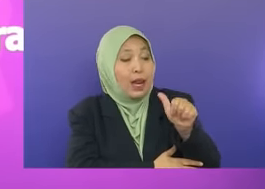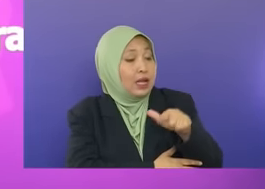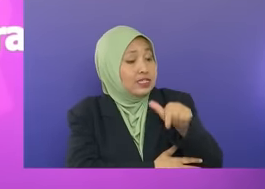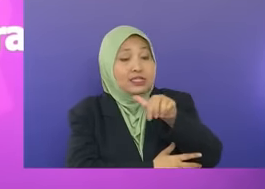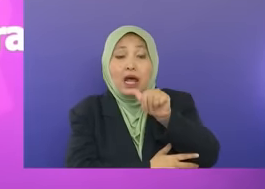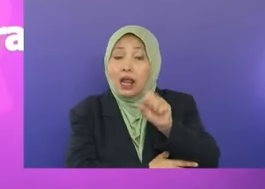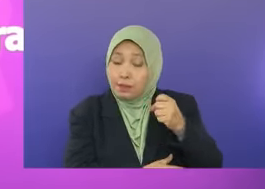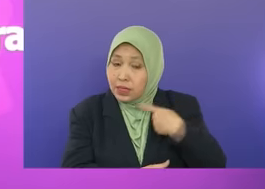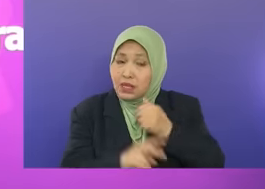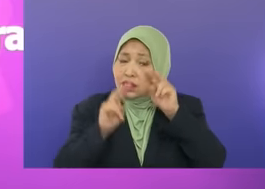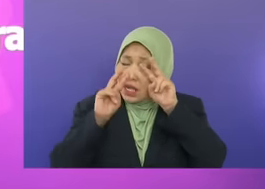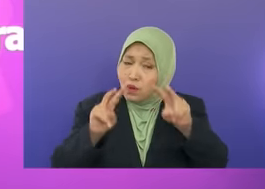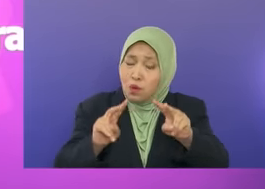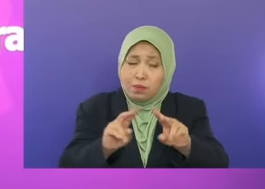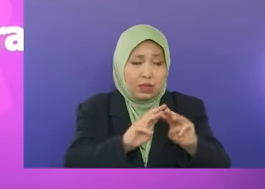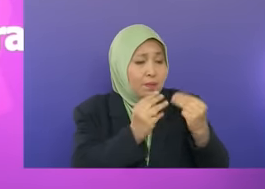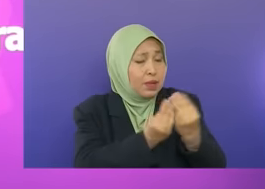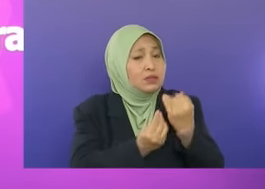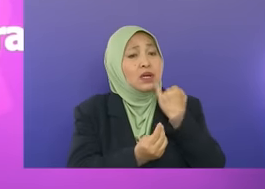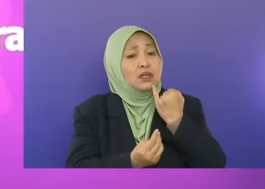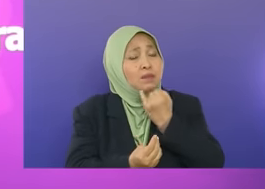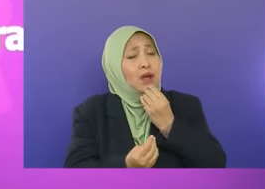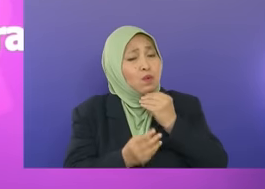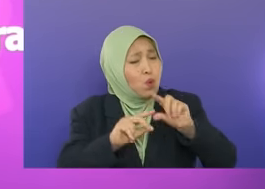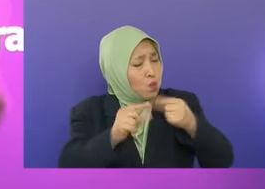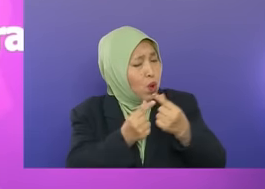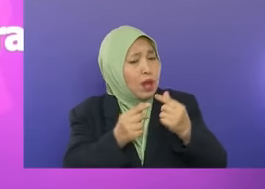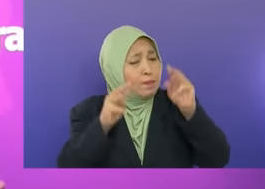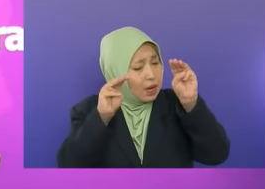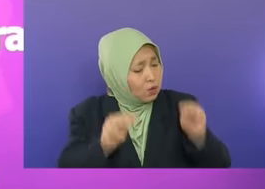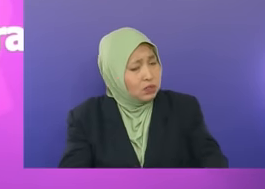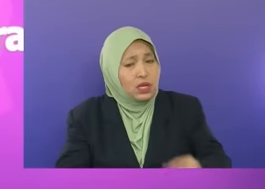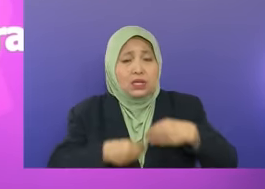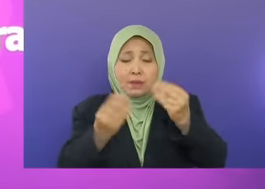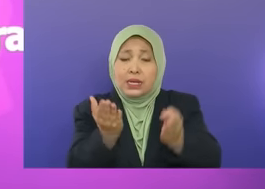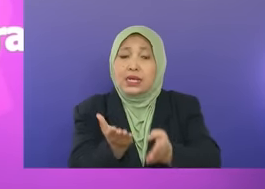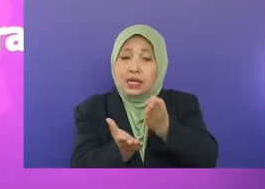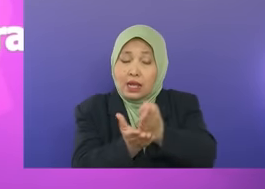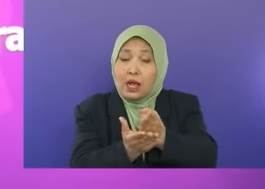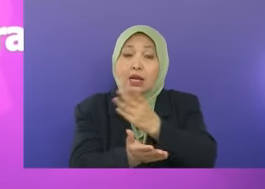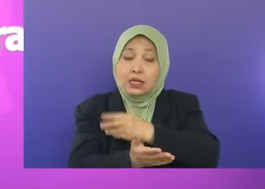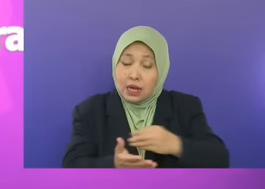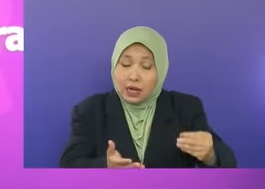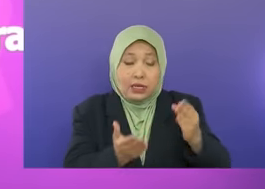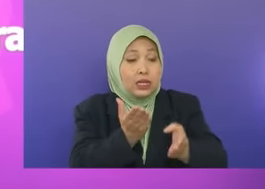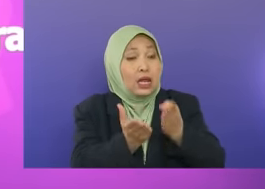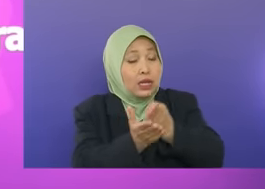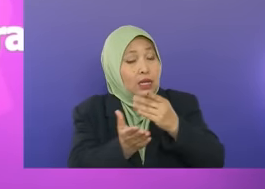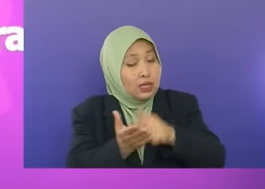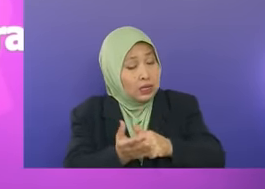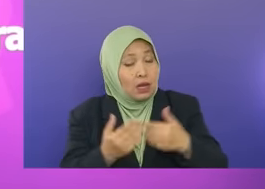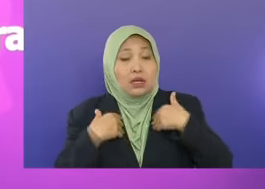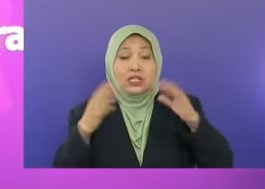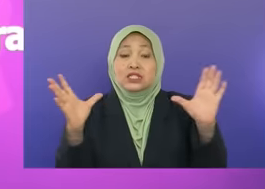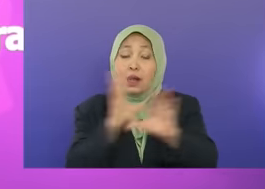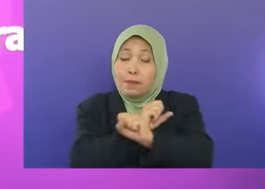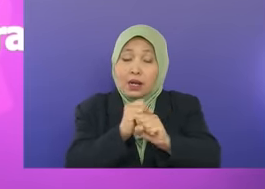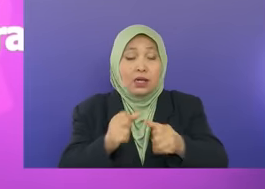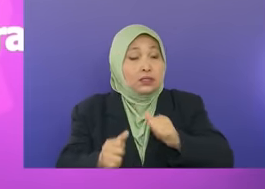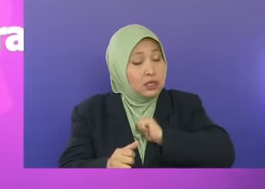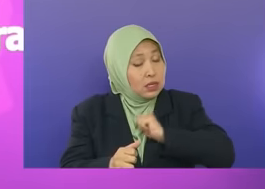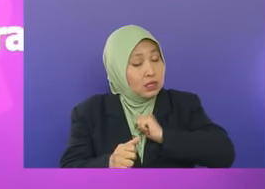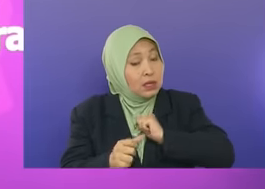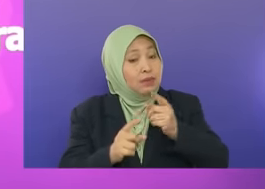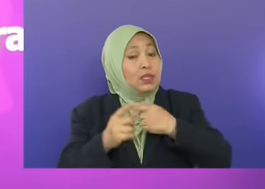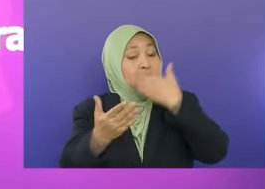bila kita melihat kepada Bani Israil adalah satu kumpulan manusia yang diberi hidayah misalnya dan hidayah ini mempunyai kesabaran itu sendiri bila sampai